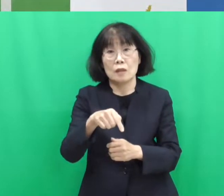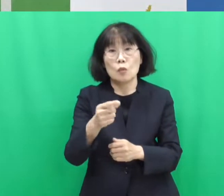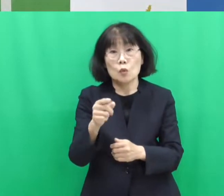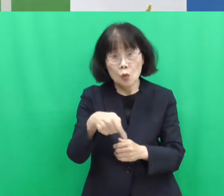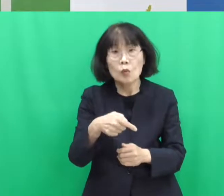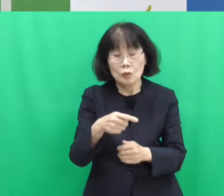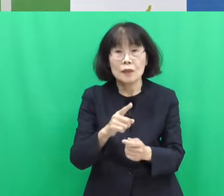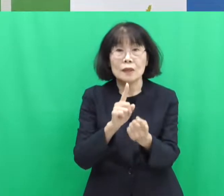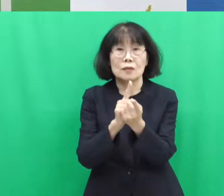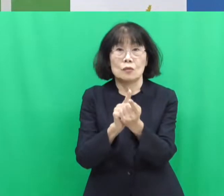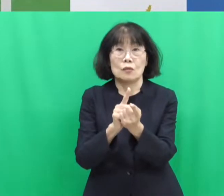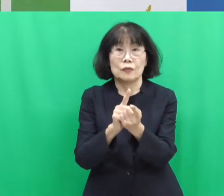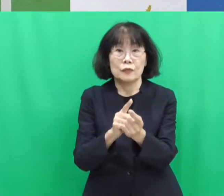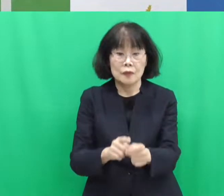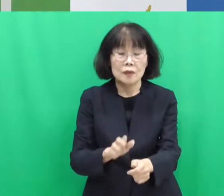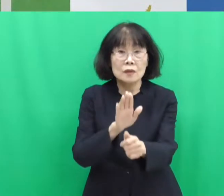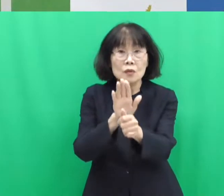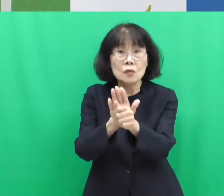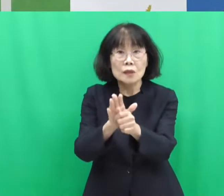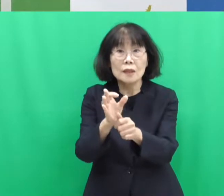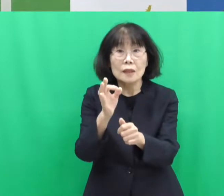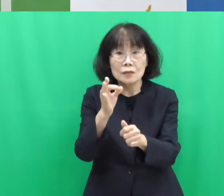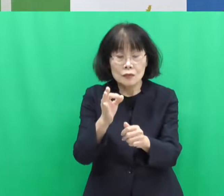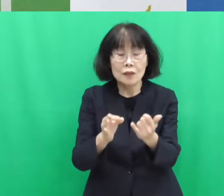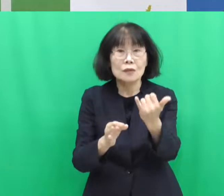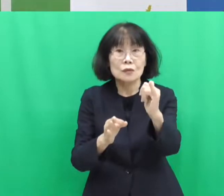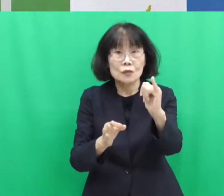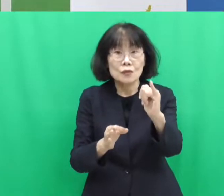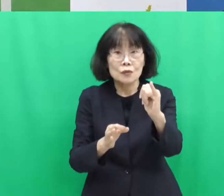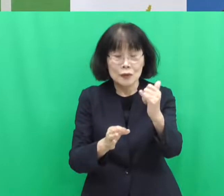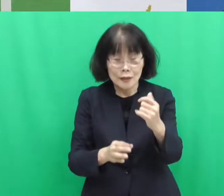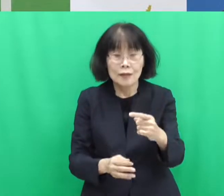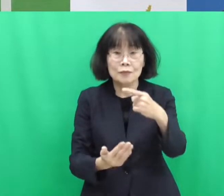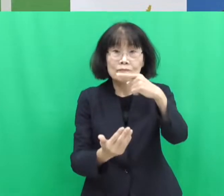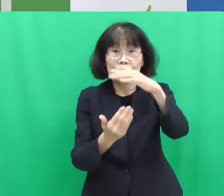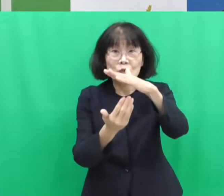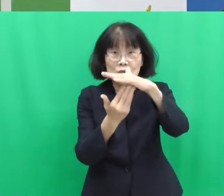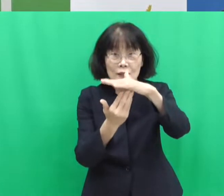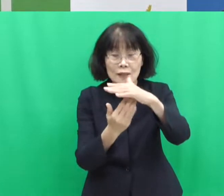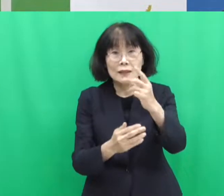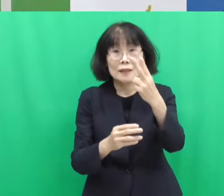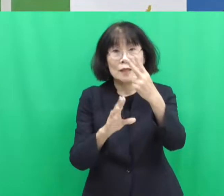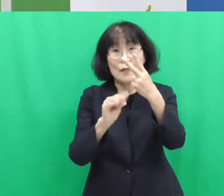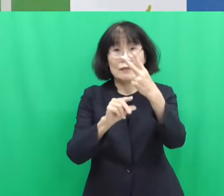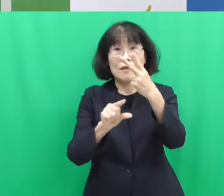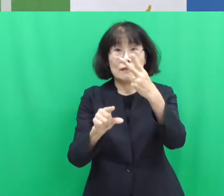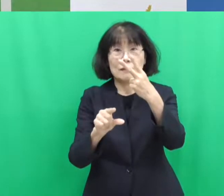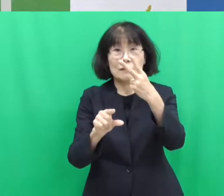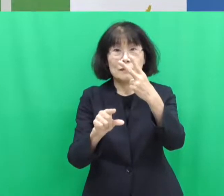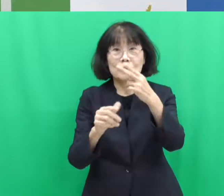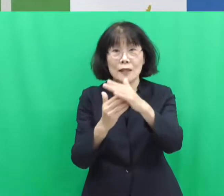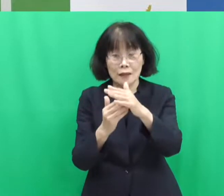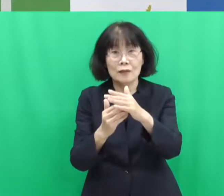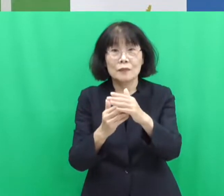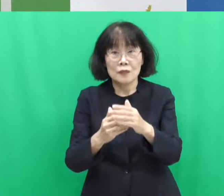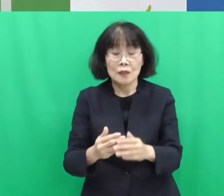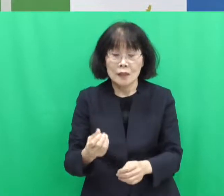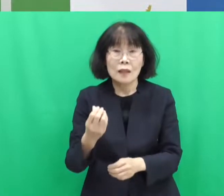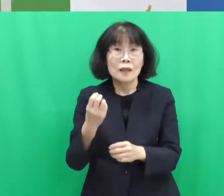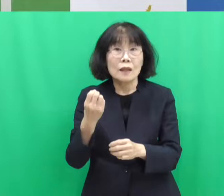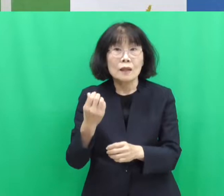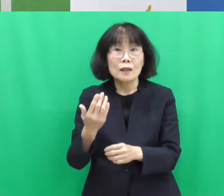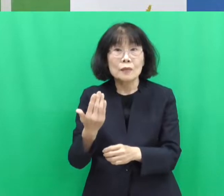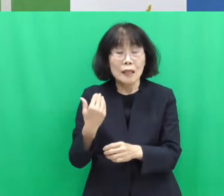。助成額は夫婦1組につき上限2万円としており、今年度は令和4年4月1日以降に受け